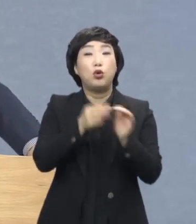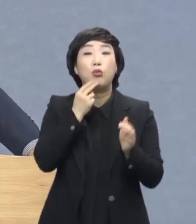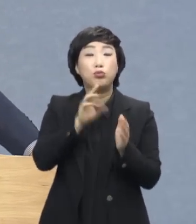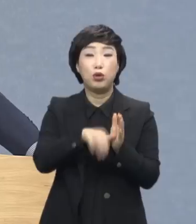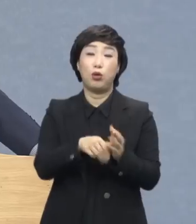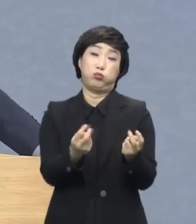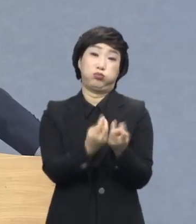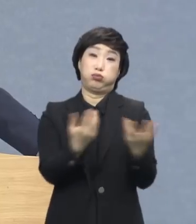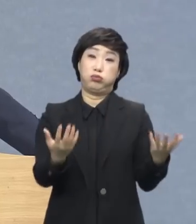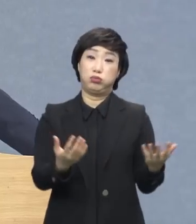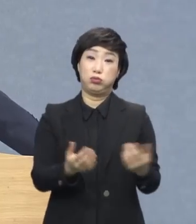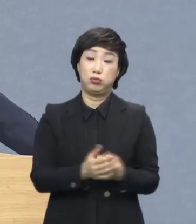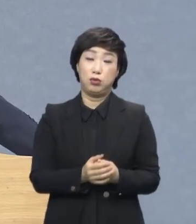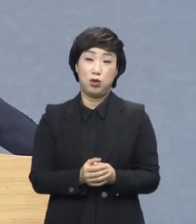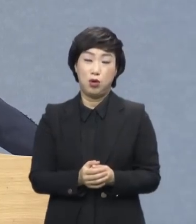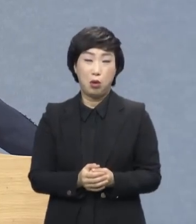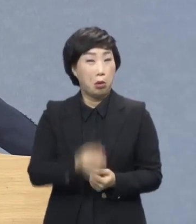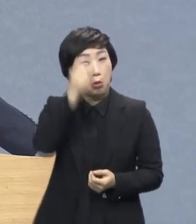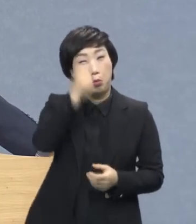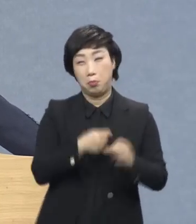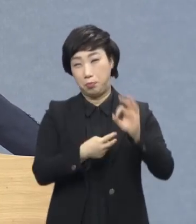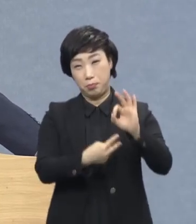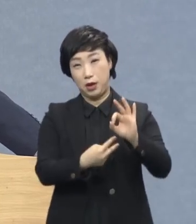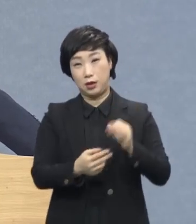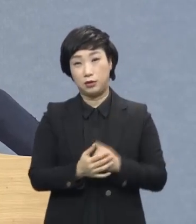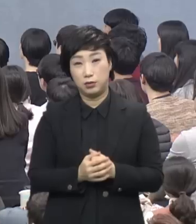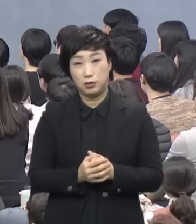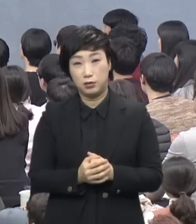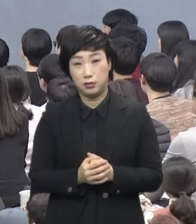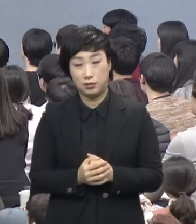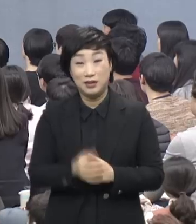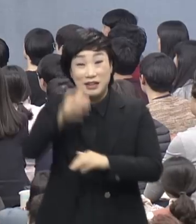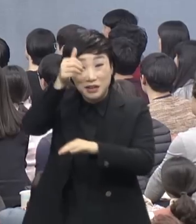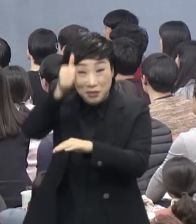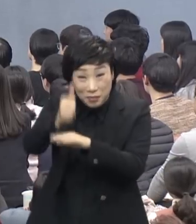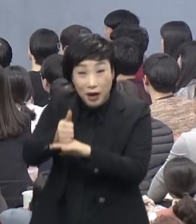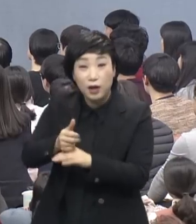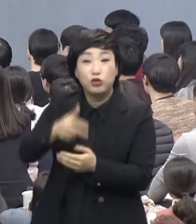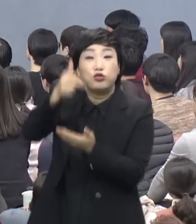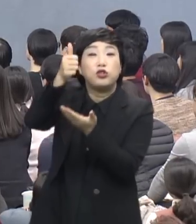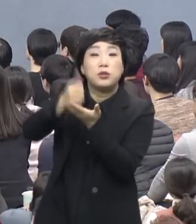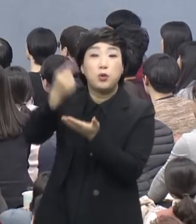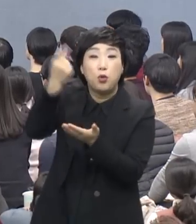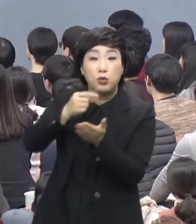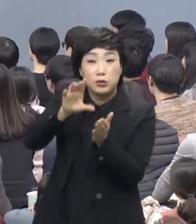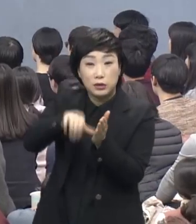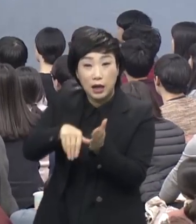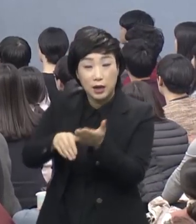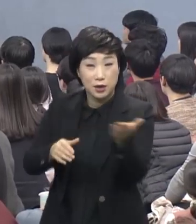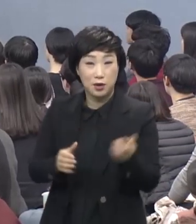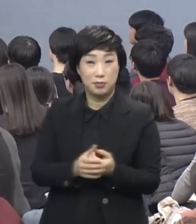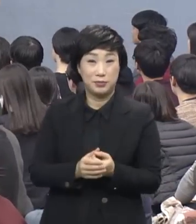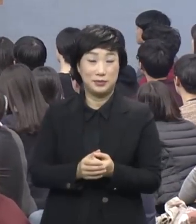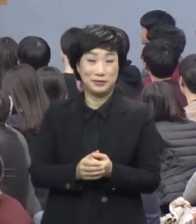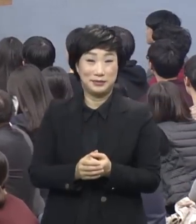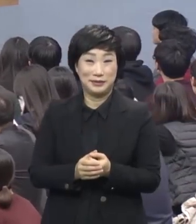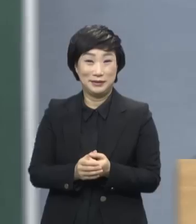없어. 얼음택도 없는 둘이야. 마지막 주님 오시는 그날